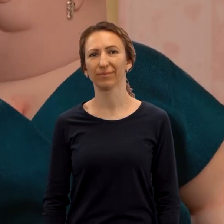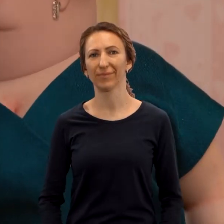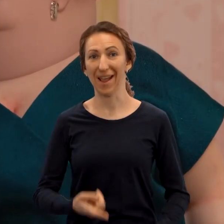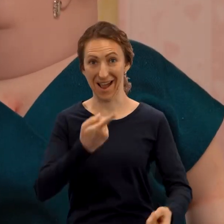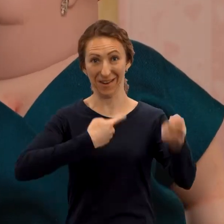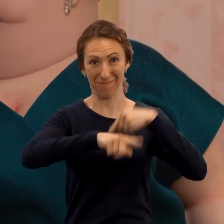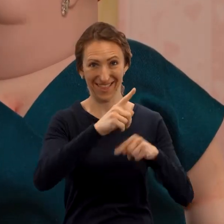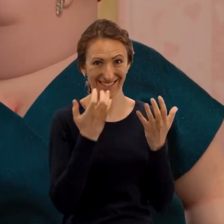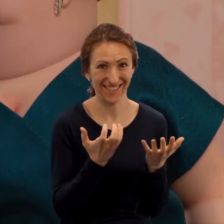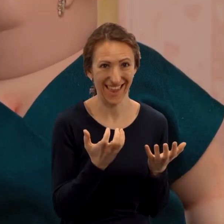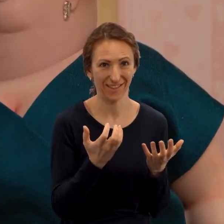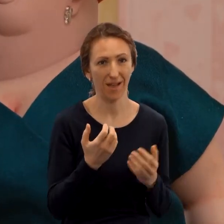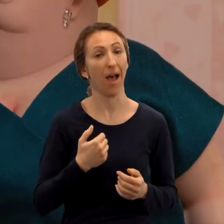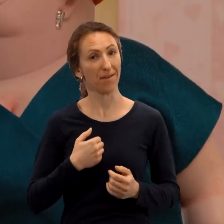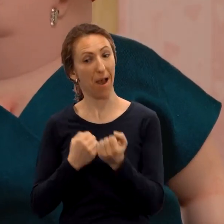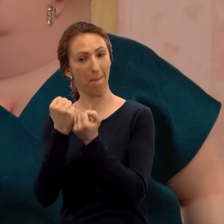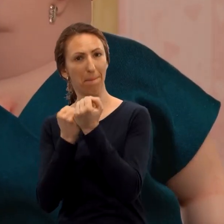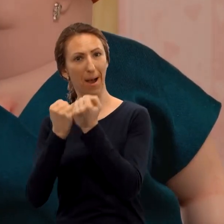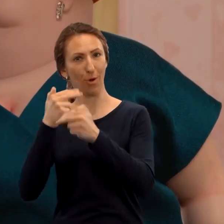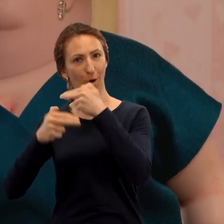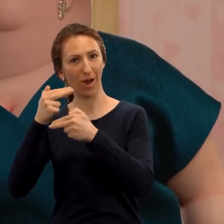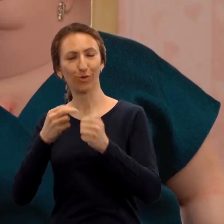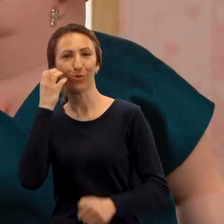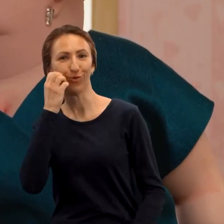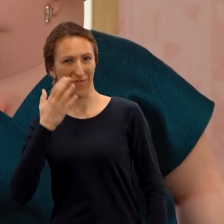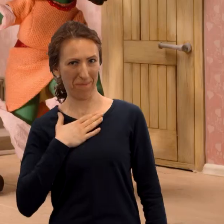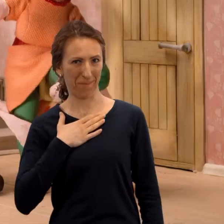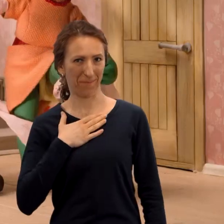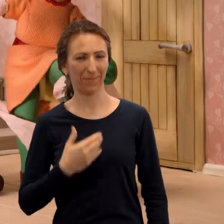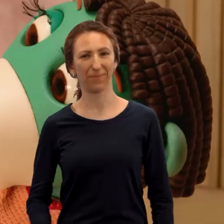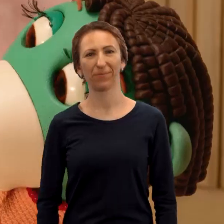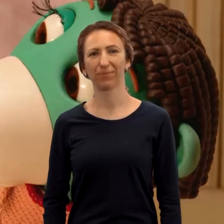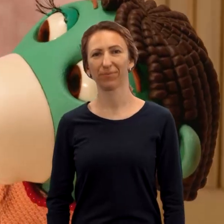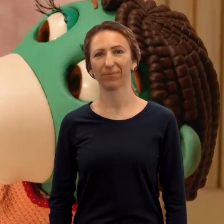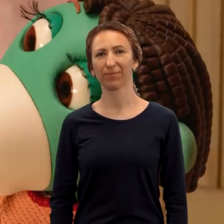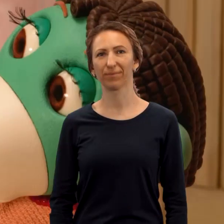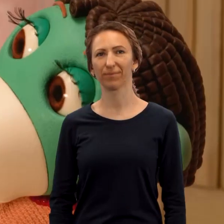Może się zamienimy? Mam tu super różowy papier toaletowy.